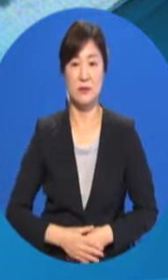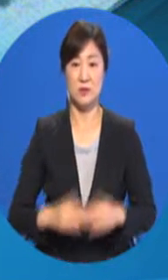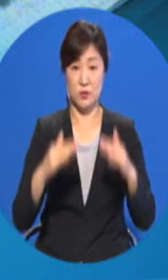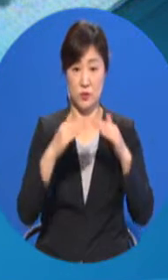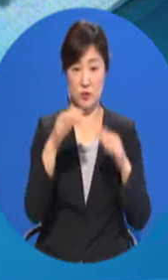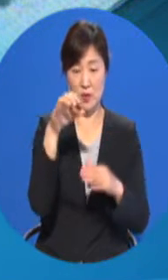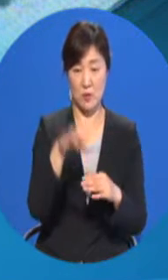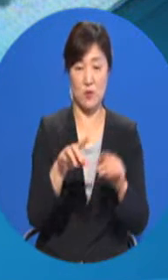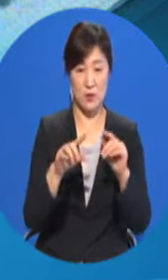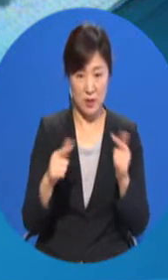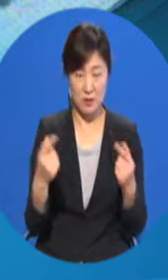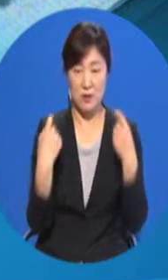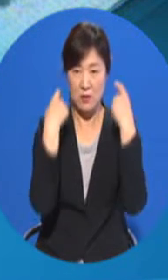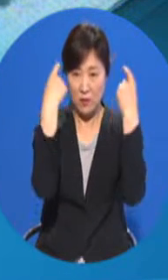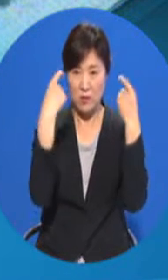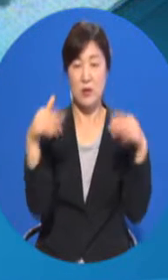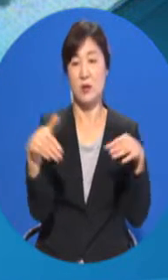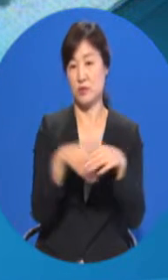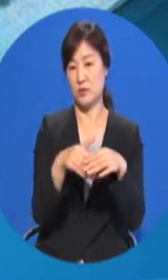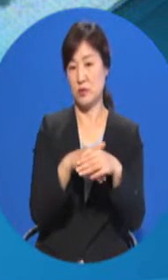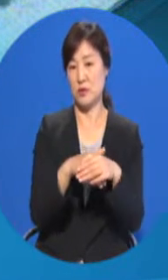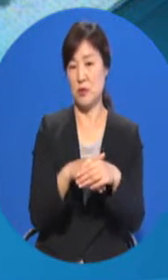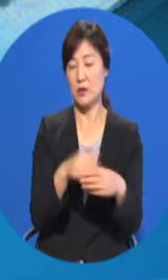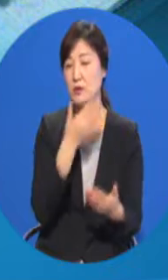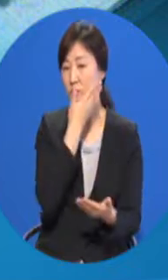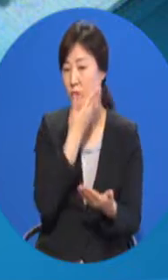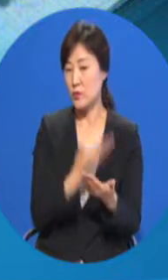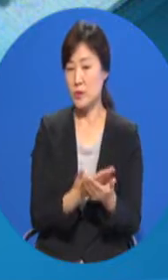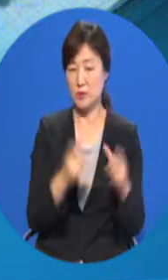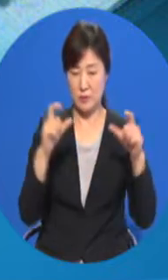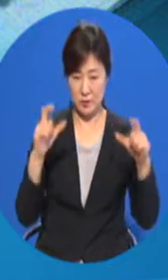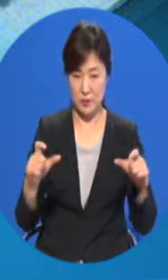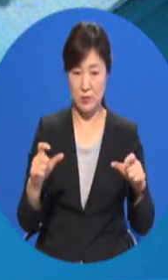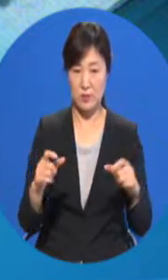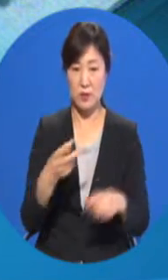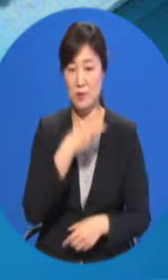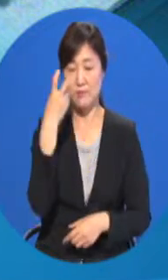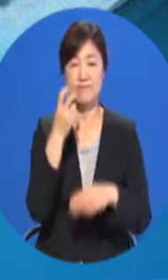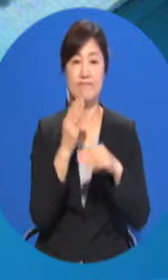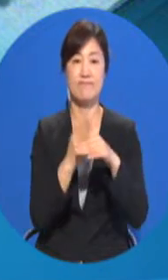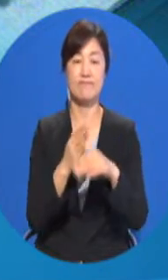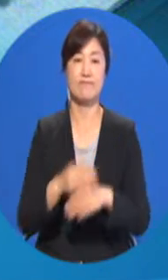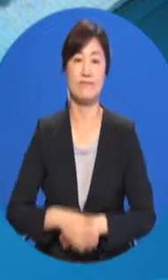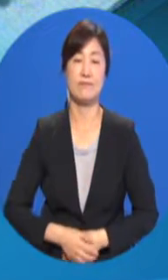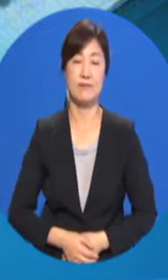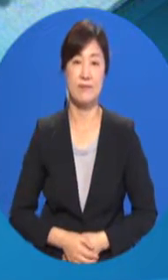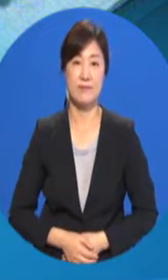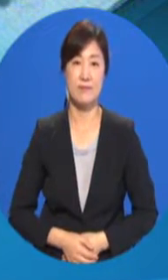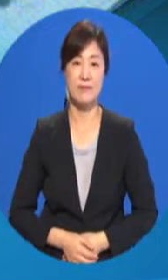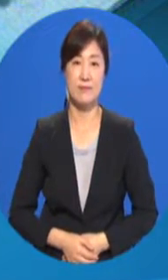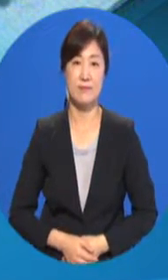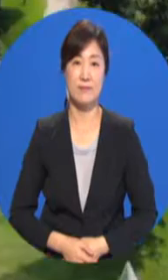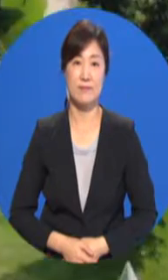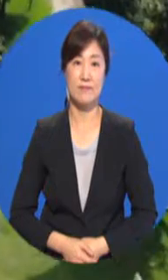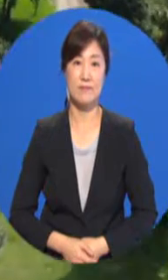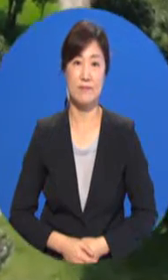아니라 관광과 문화 중심 택지로 개발이 검토돼서 관심이 모아지고 있습니다. 박민주 기자입니다.